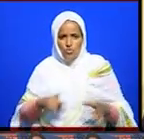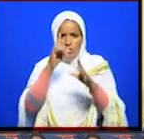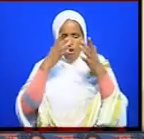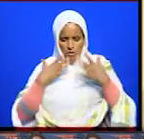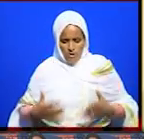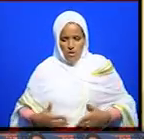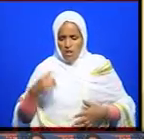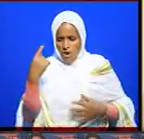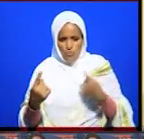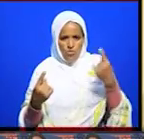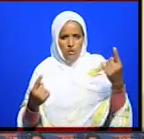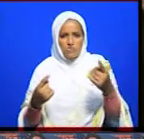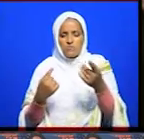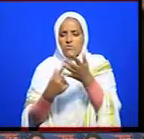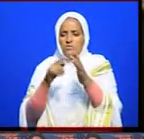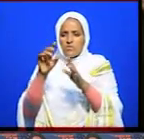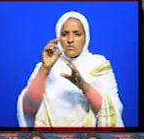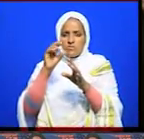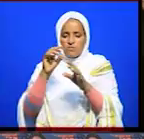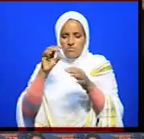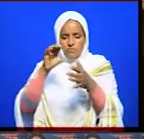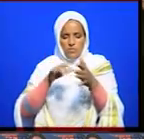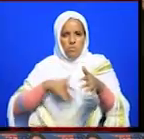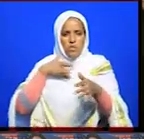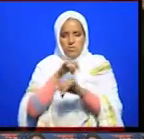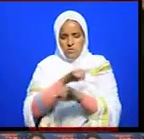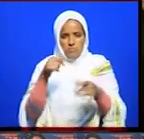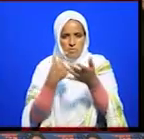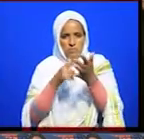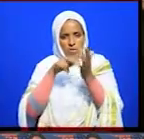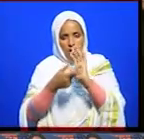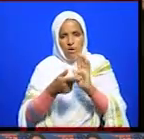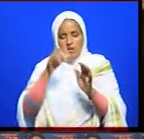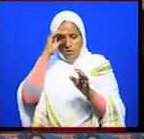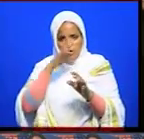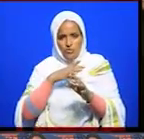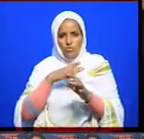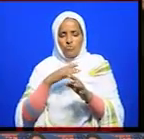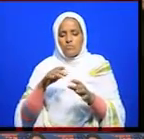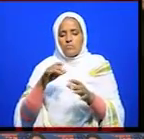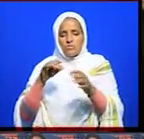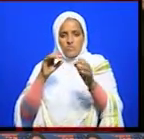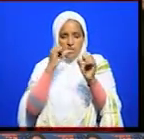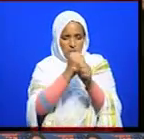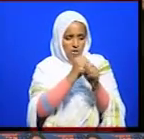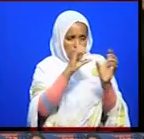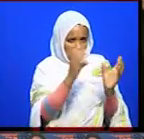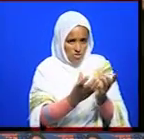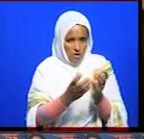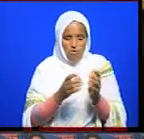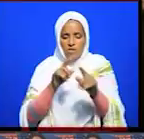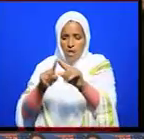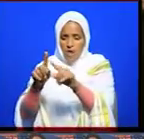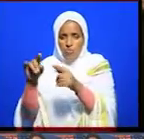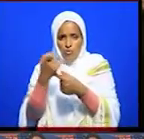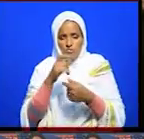አንድ አካል ነን ይላልና አንዳችን ለአንዳችን ብልት ነን ይላልና የሰው ህዋሳት የሥራ ድርሻቸው የተለያየ ቢሆንም አንድ ሰው